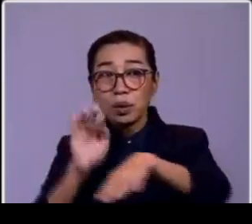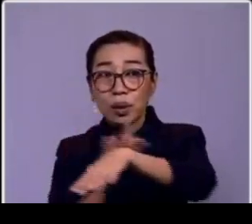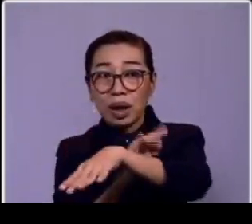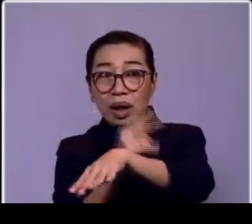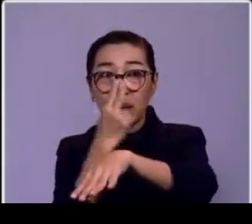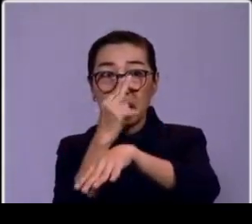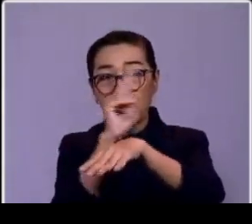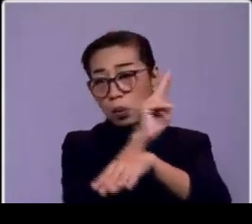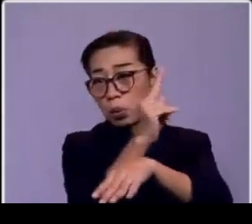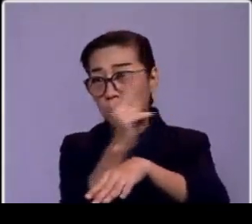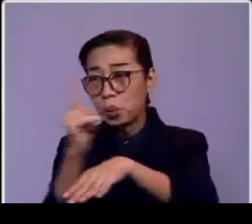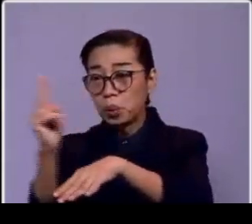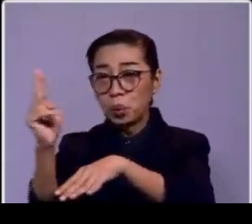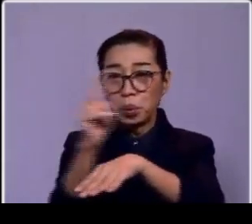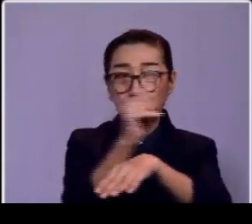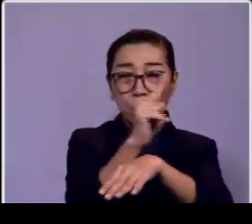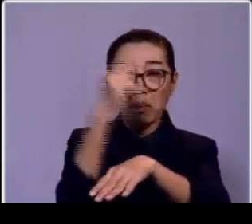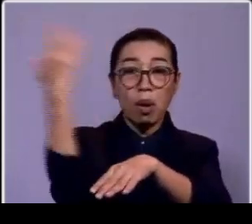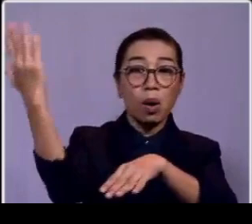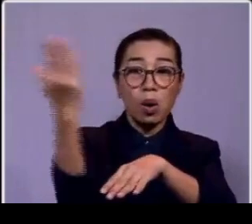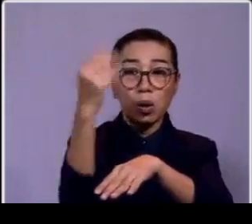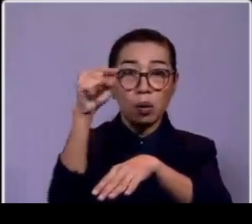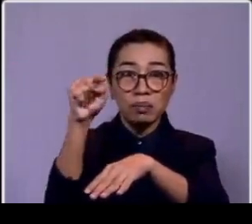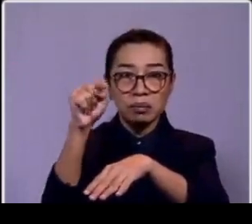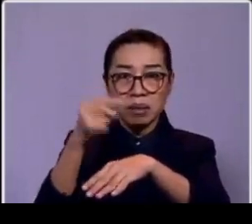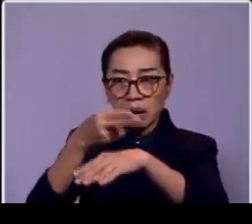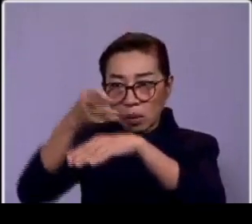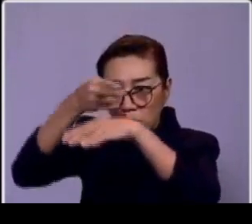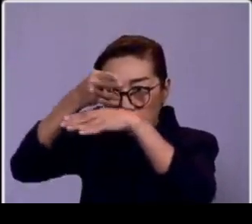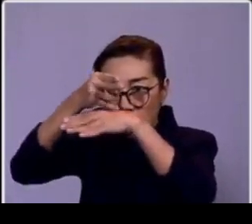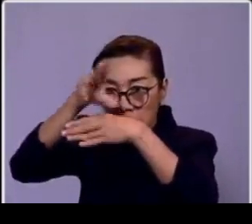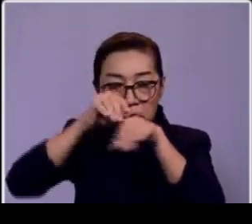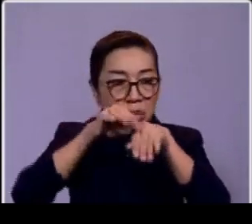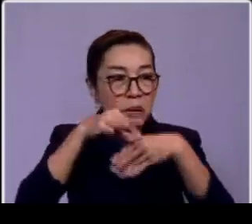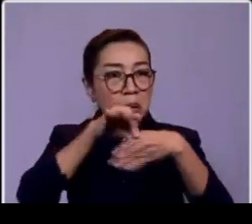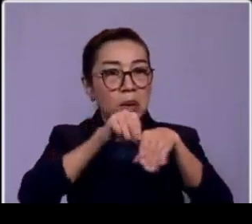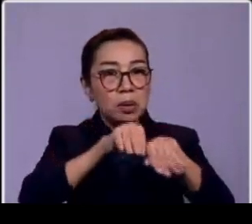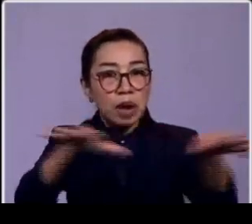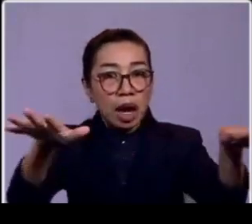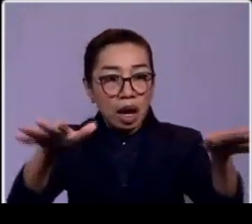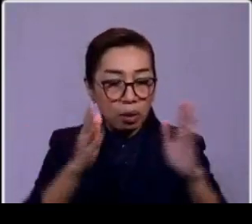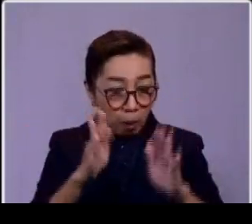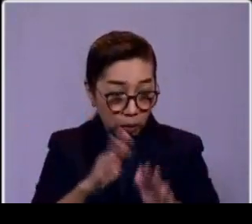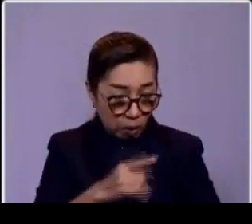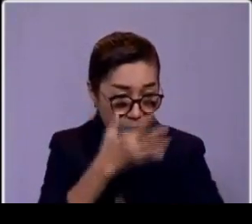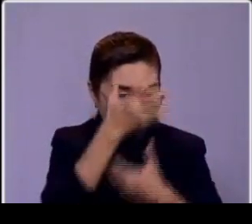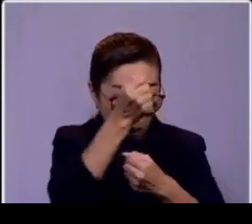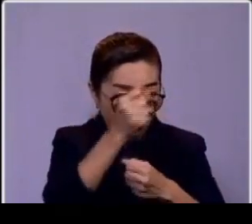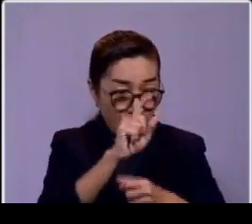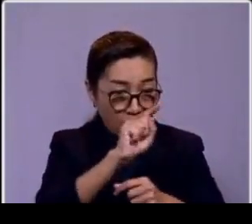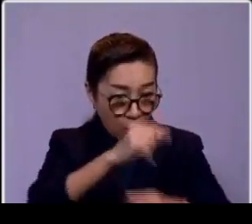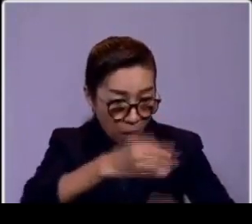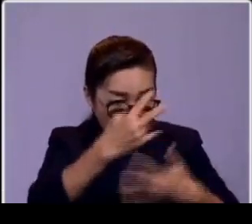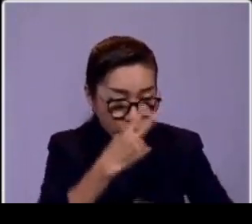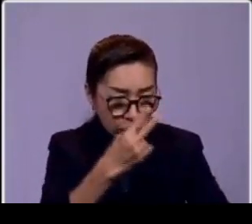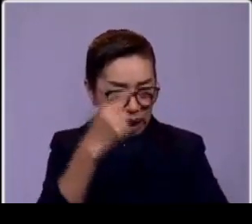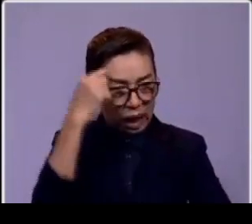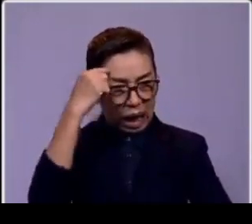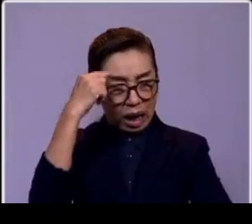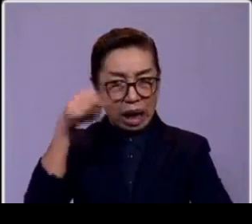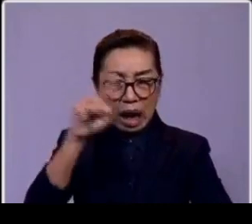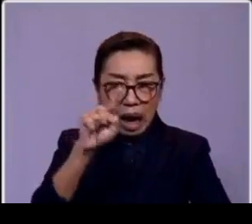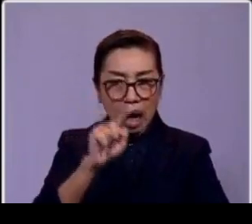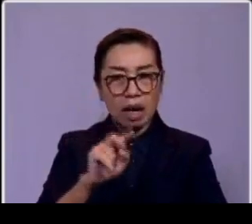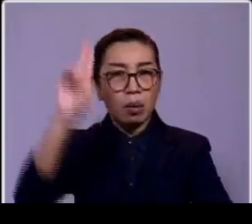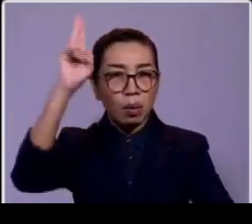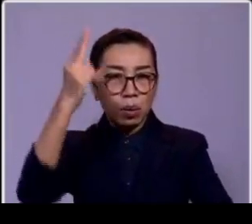นั้นนานนะ มีคนแชร์กันเยอะมากก็สร้างความฮือฮาในโลกออนไลน์ค่ะบอกว่าเป็นคลิปที่เห็นวัตถุสีขาวคล้ายกับ